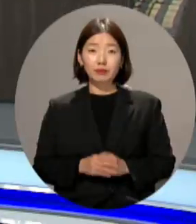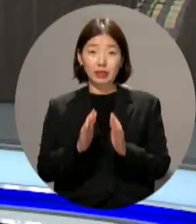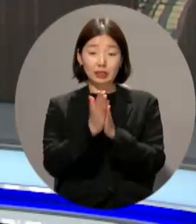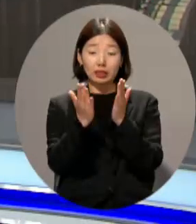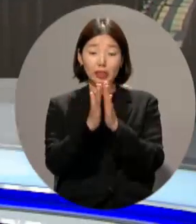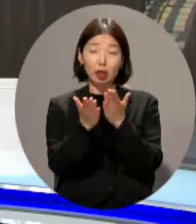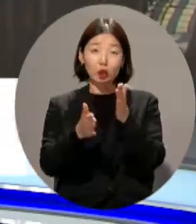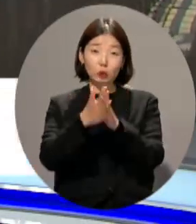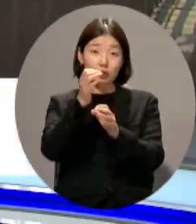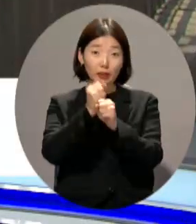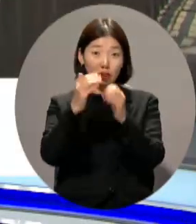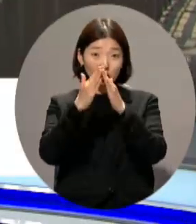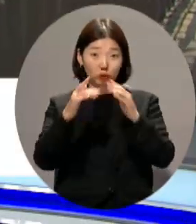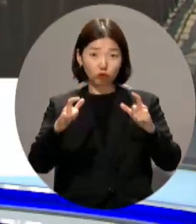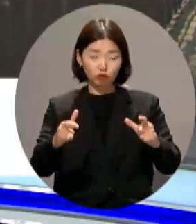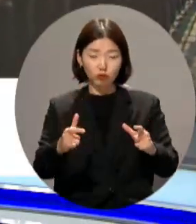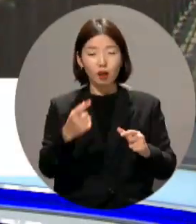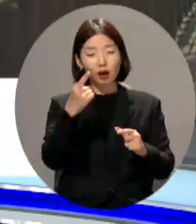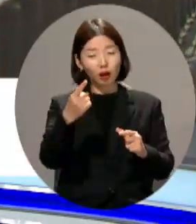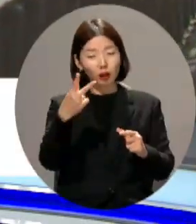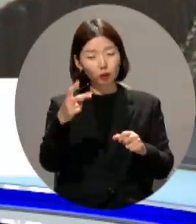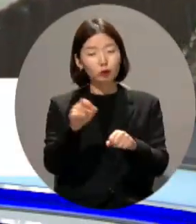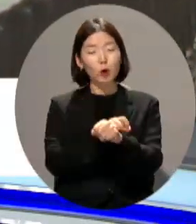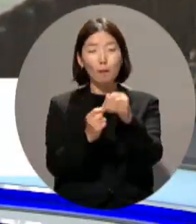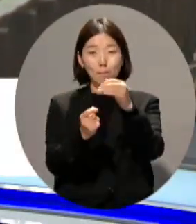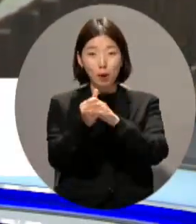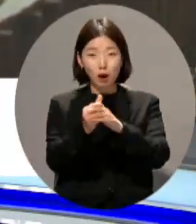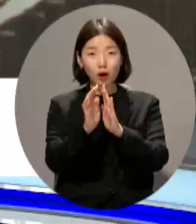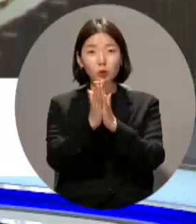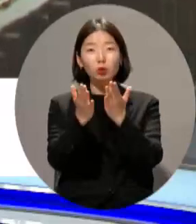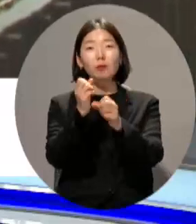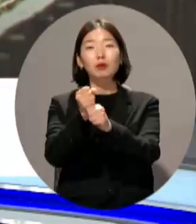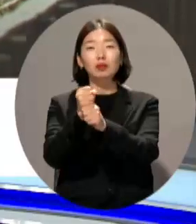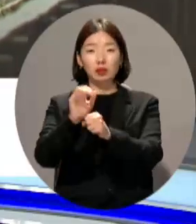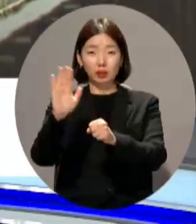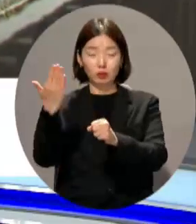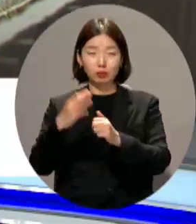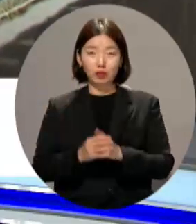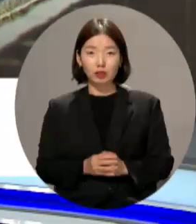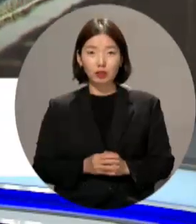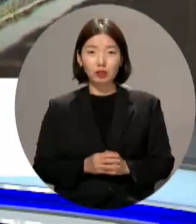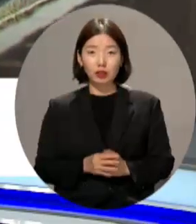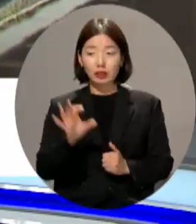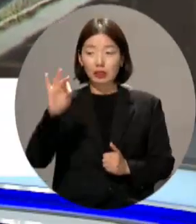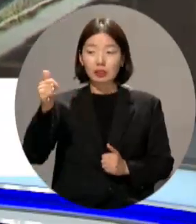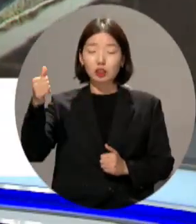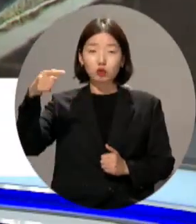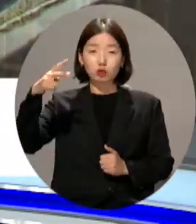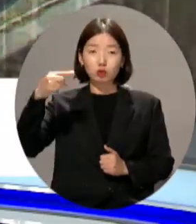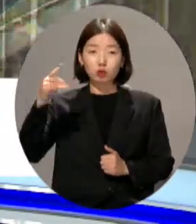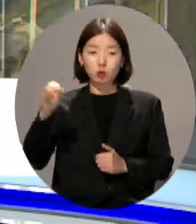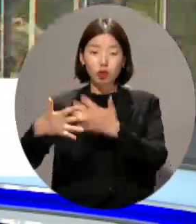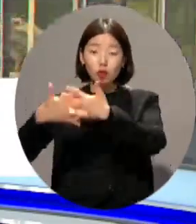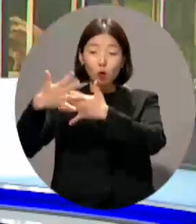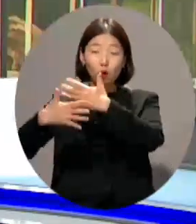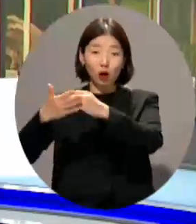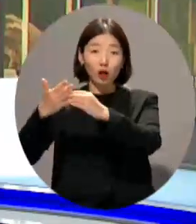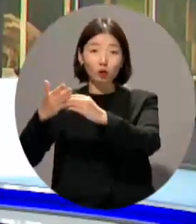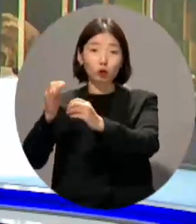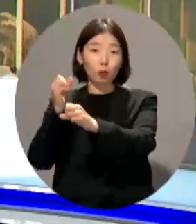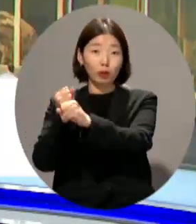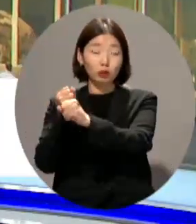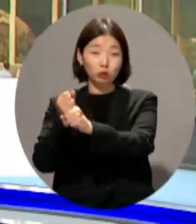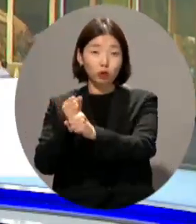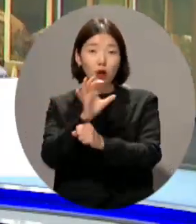책의 도시를 표방하는 전주의 하나둘 특화 도서관이 위용을 드러내고 있습니다. 인우동의 영화를 주제로 한 도서관이 문을